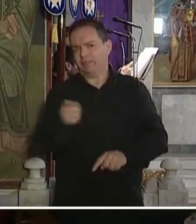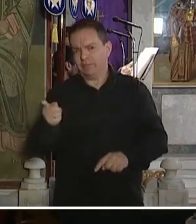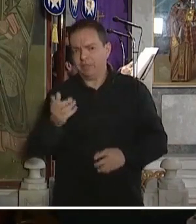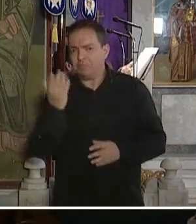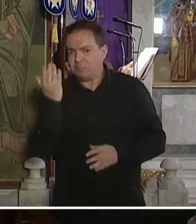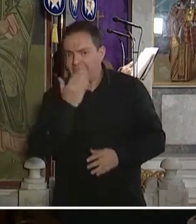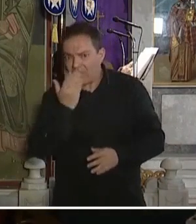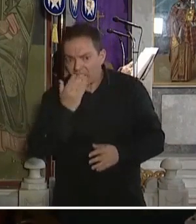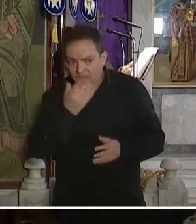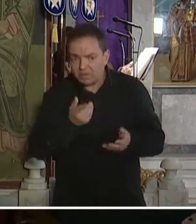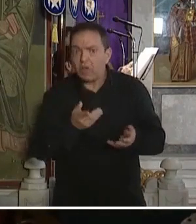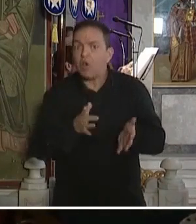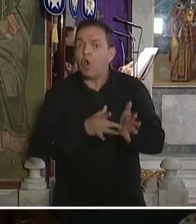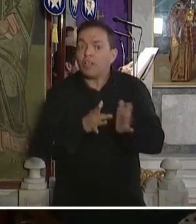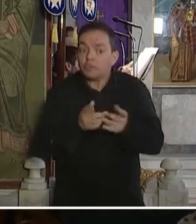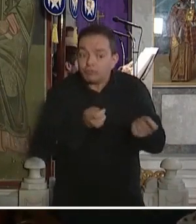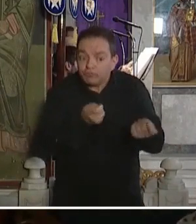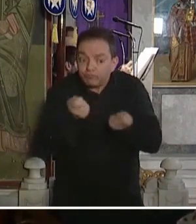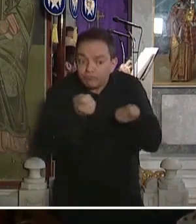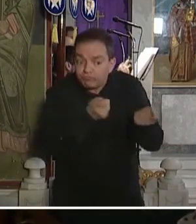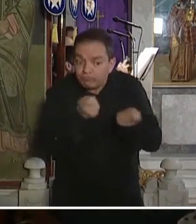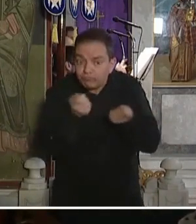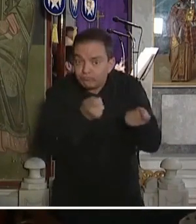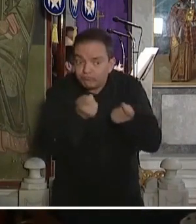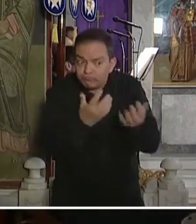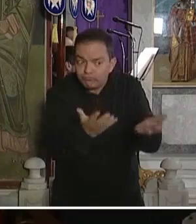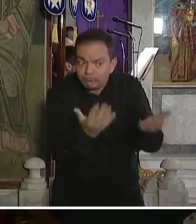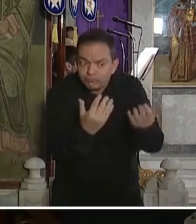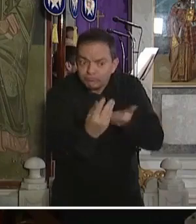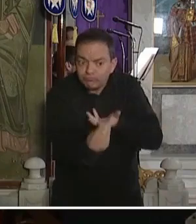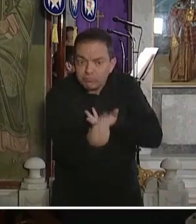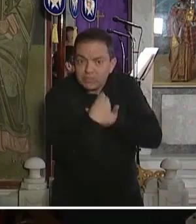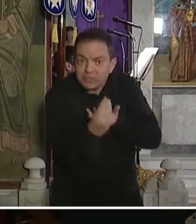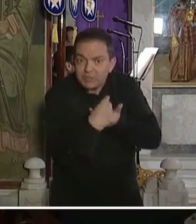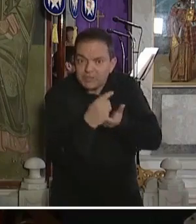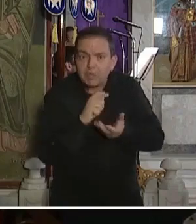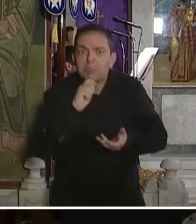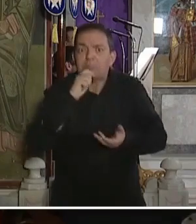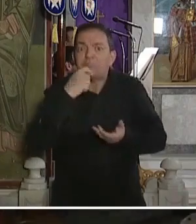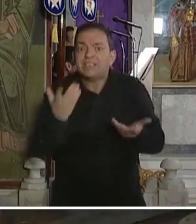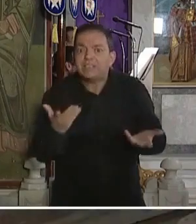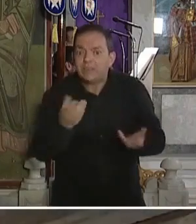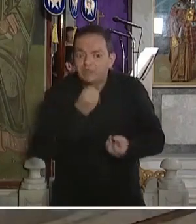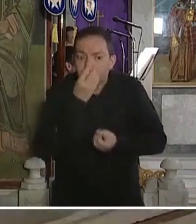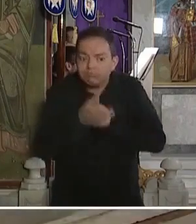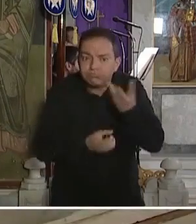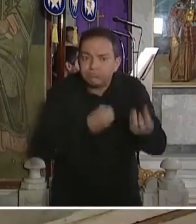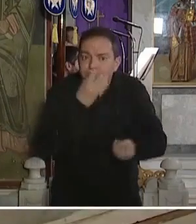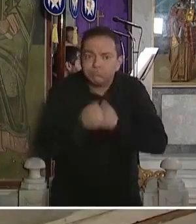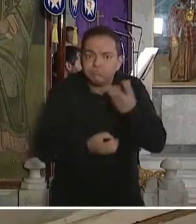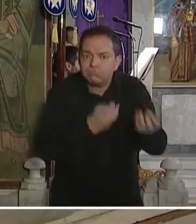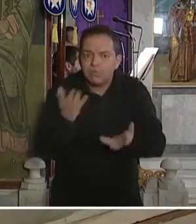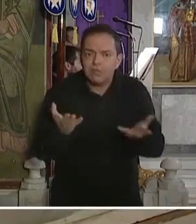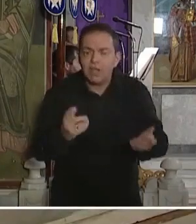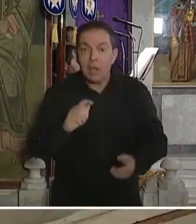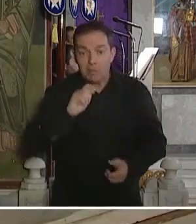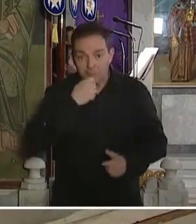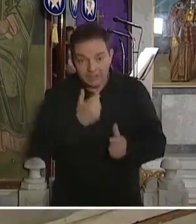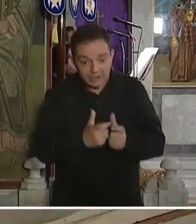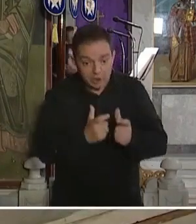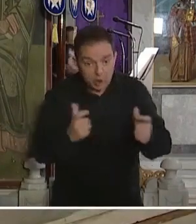τους εισήγαγε μέσα στο μυστήριο. Πώς? Κάνει τον μυστικό